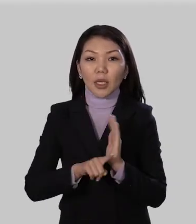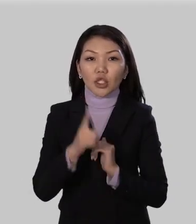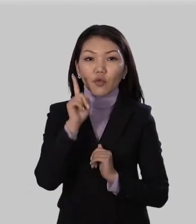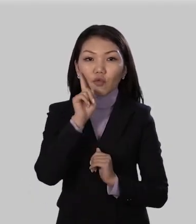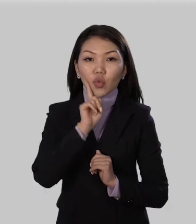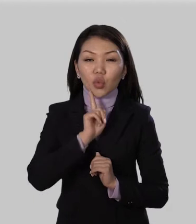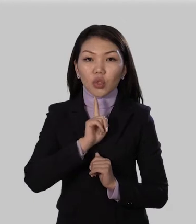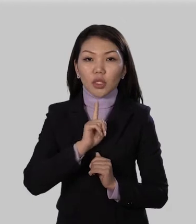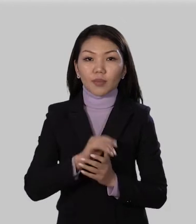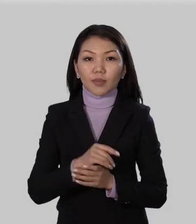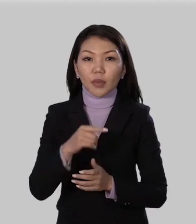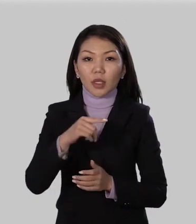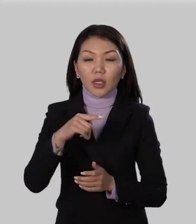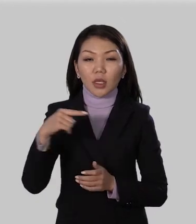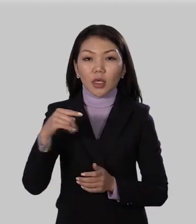Шоколад без вкуса,